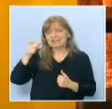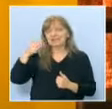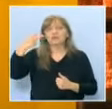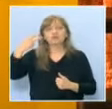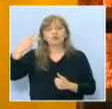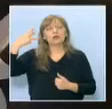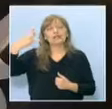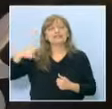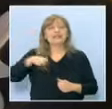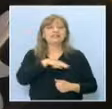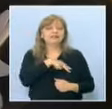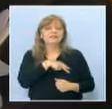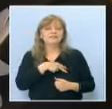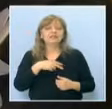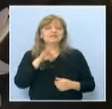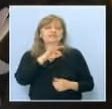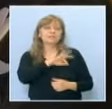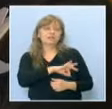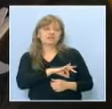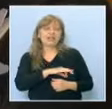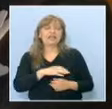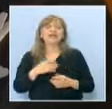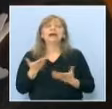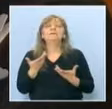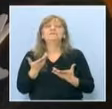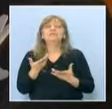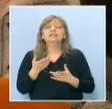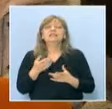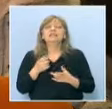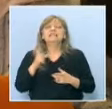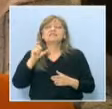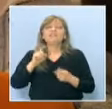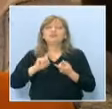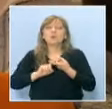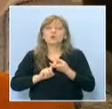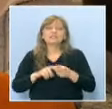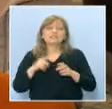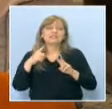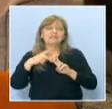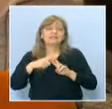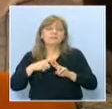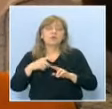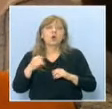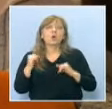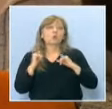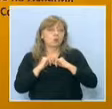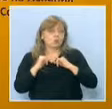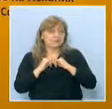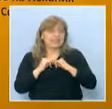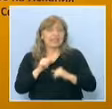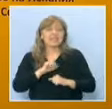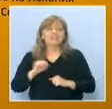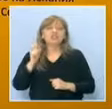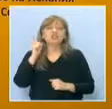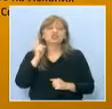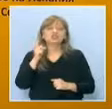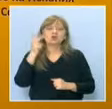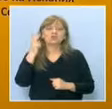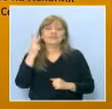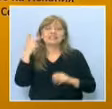спечелиха възпитаниците на Средно училище за европейски езици Свети Константин Кирил Философ в Русе и 127-о